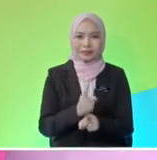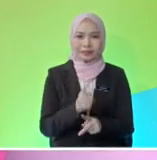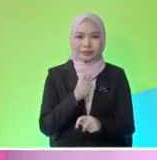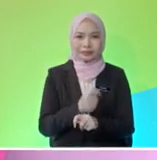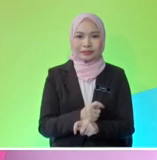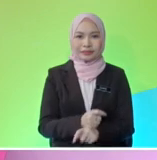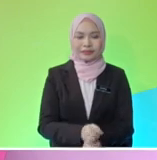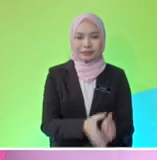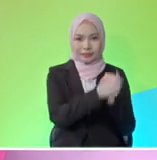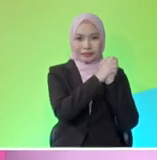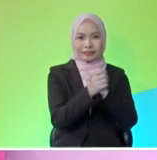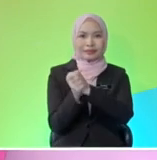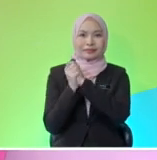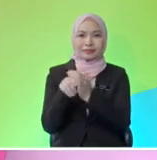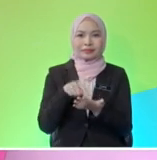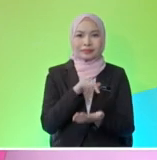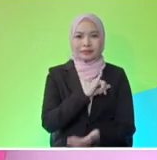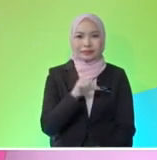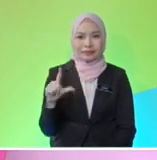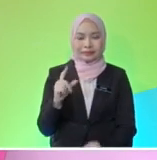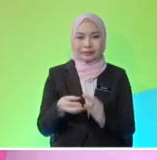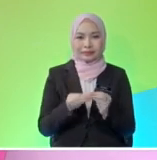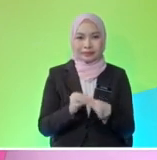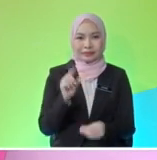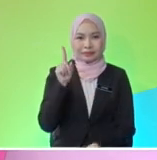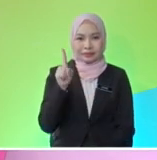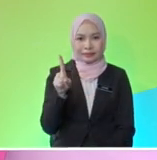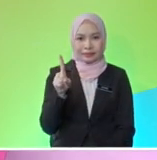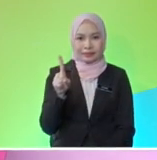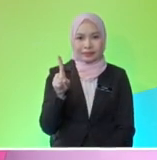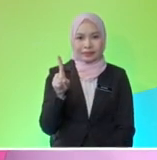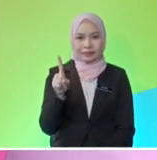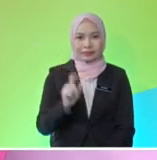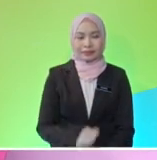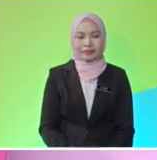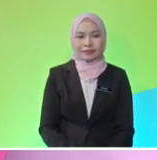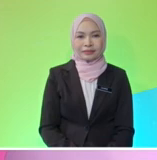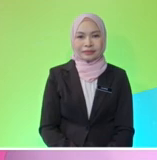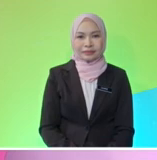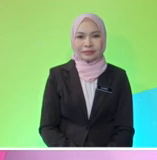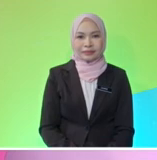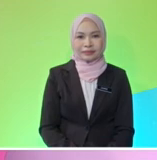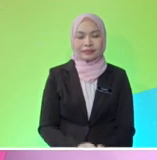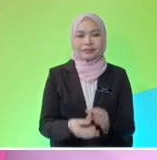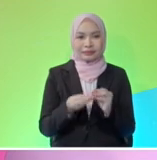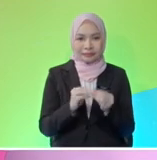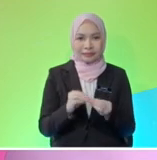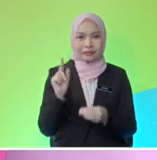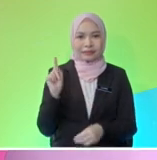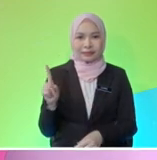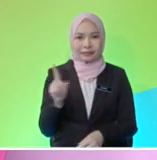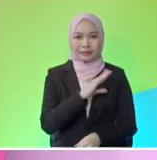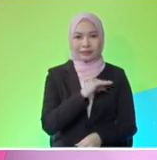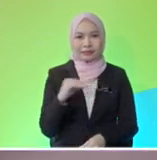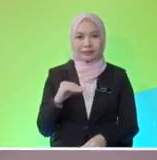Tahniah Aiman. Ini adalah cikgu. Nombor 1 yang pada Aiman tu. Nombor 1.